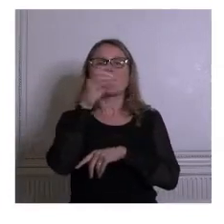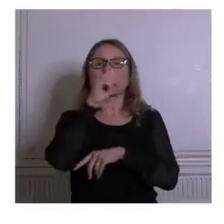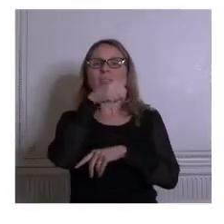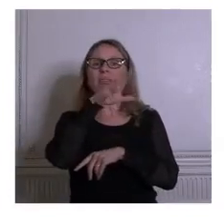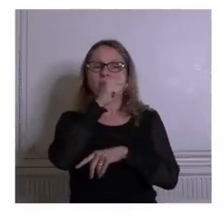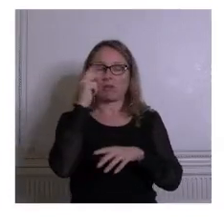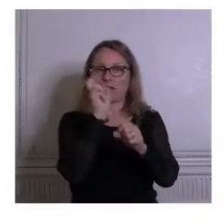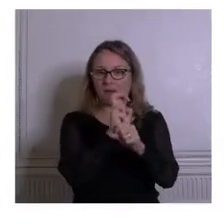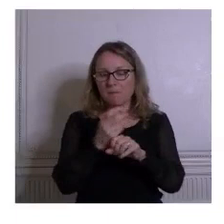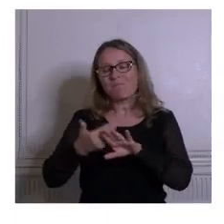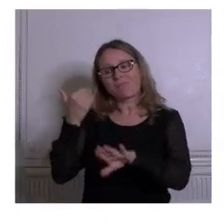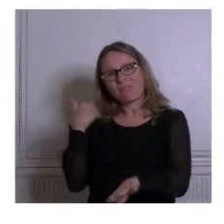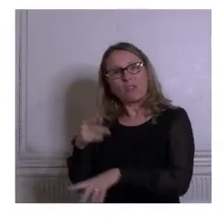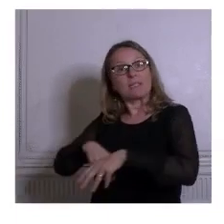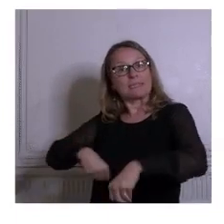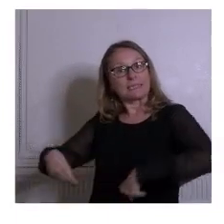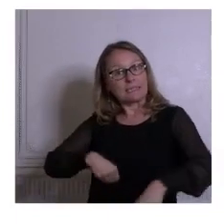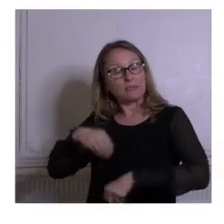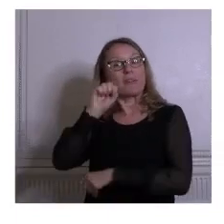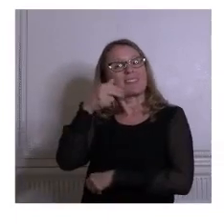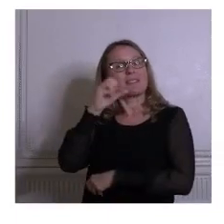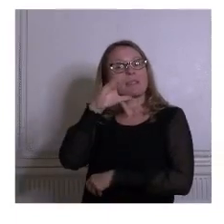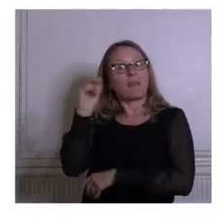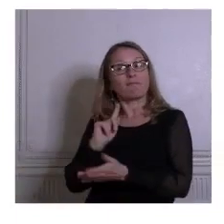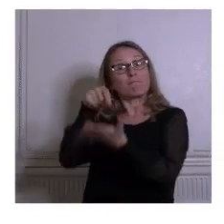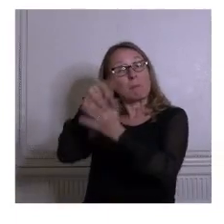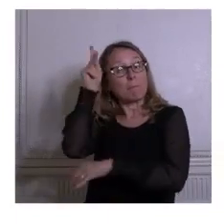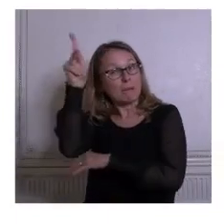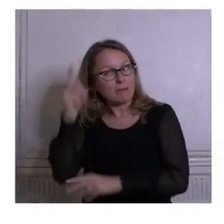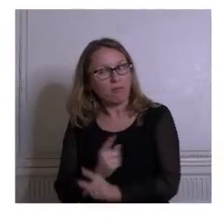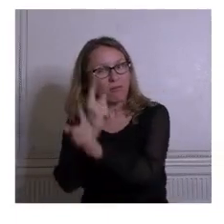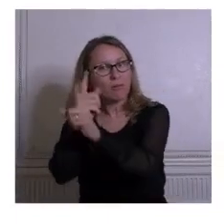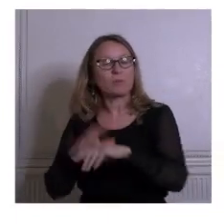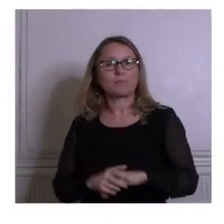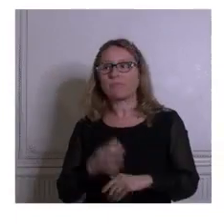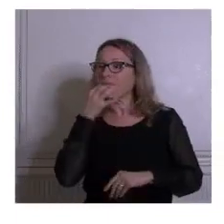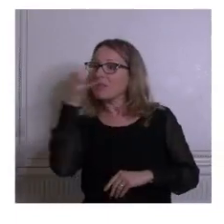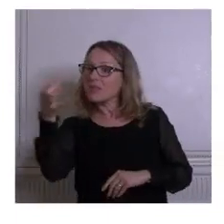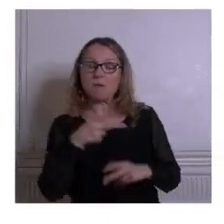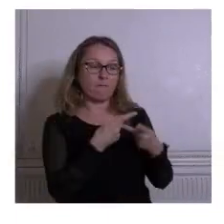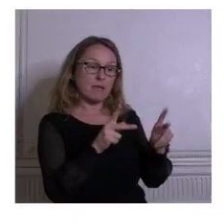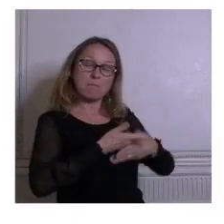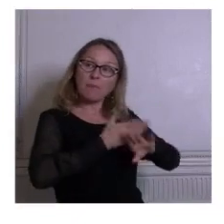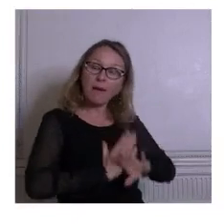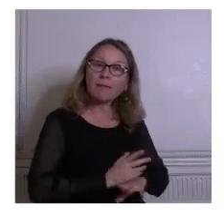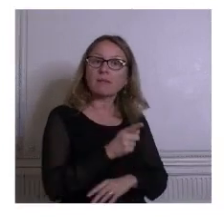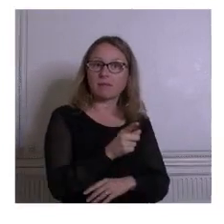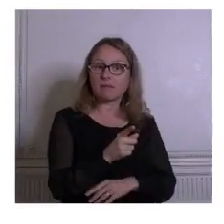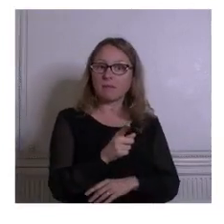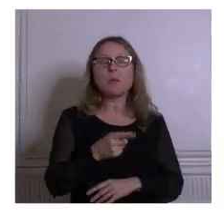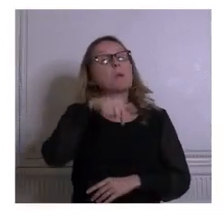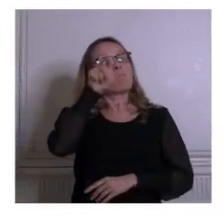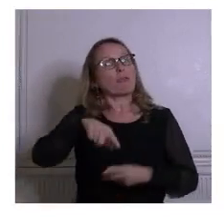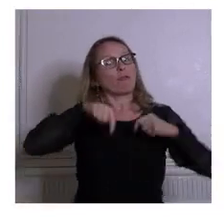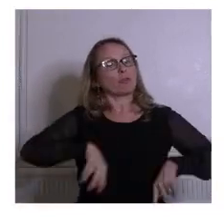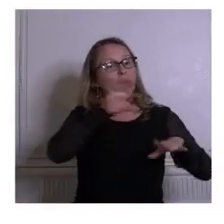sobriété énergétique, mon cher collègue. Mais les sonnettes divergent entre les différents conseils municipaux. C'est l'école de musique, justement. J'ai pas bien compris